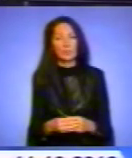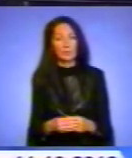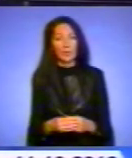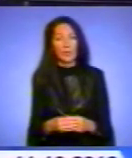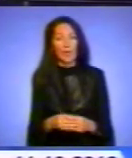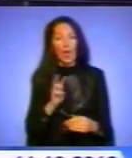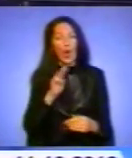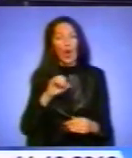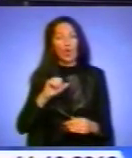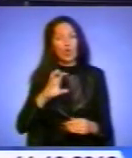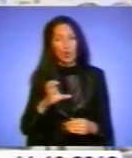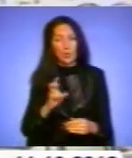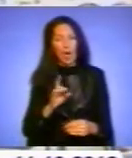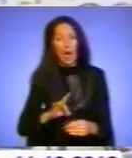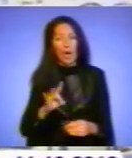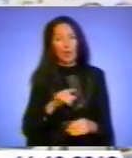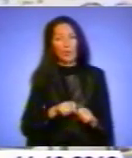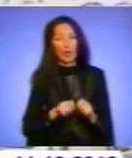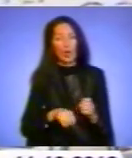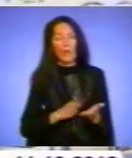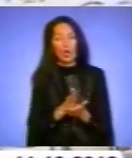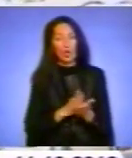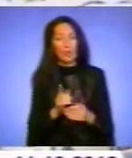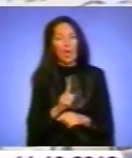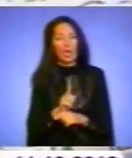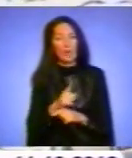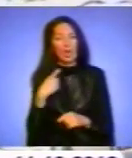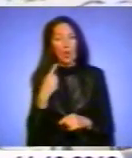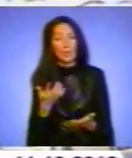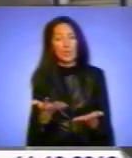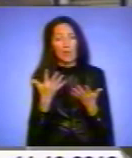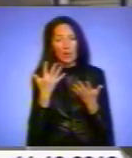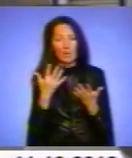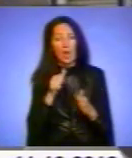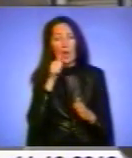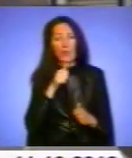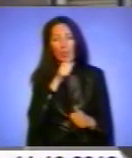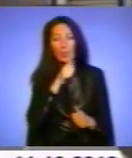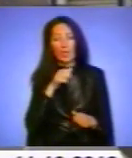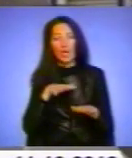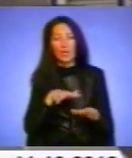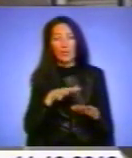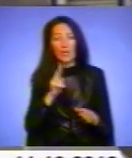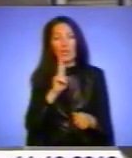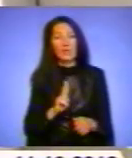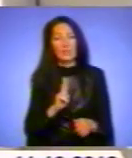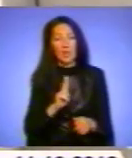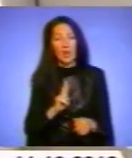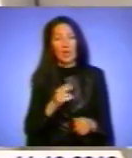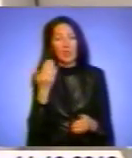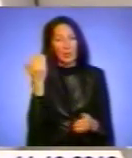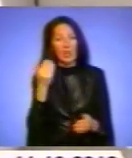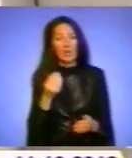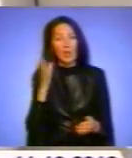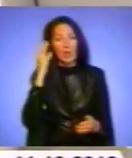У Шумському районі податкова служба у Тернопільській області виявила підпільний швейний цех. За попередніми даними,